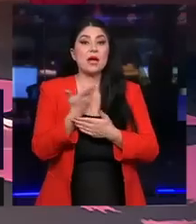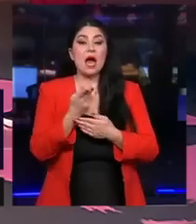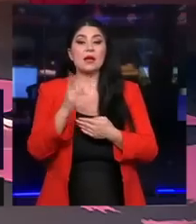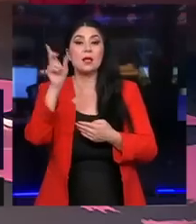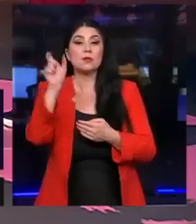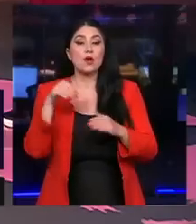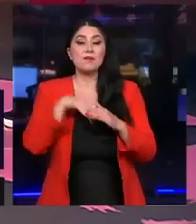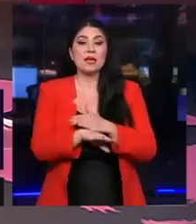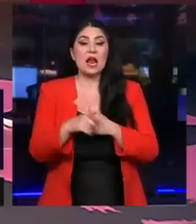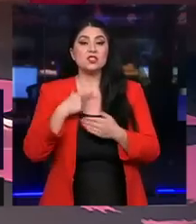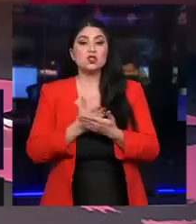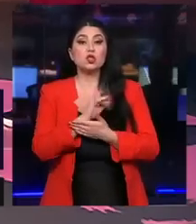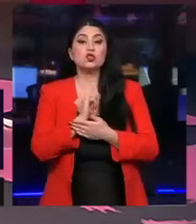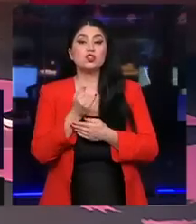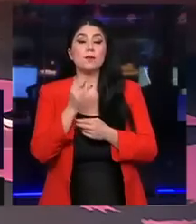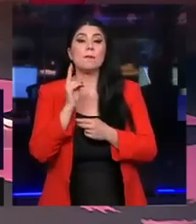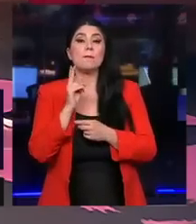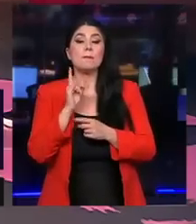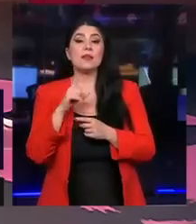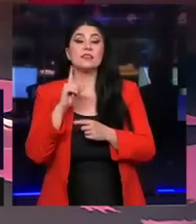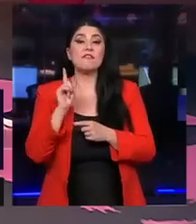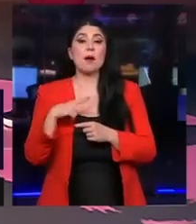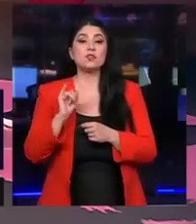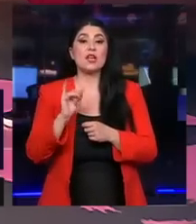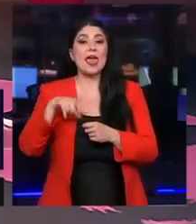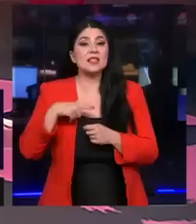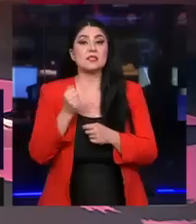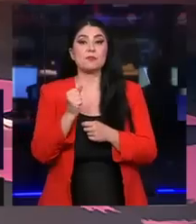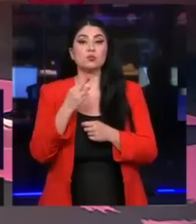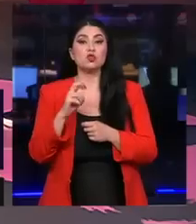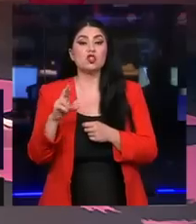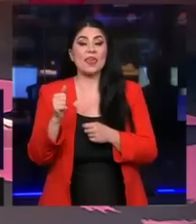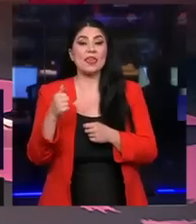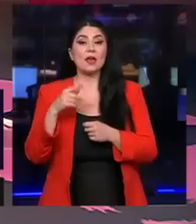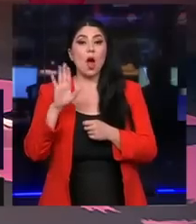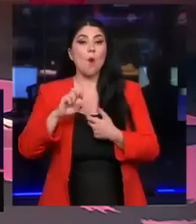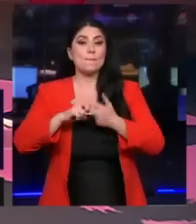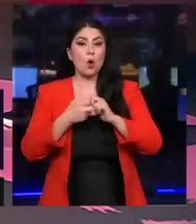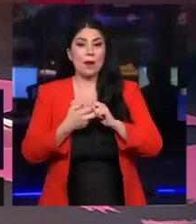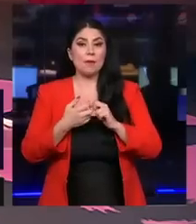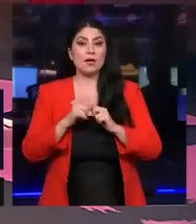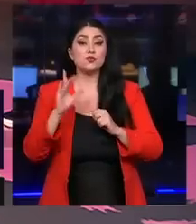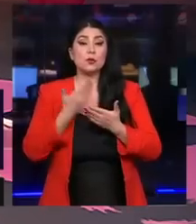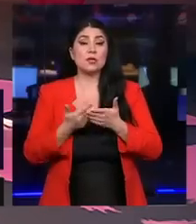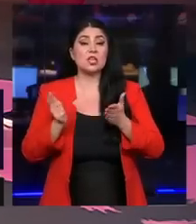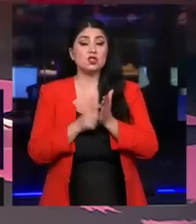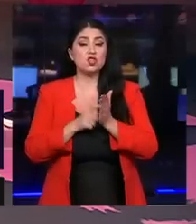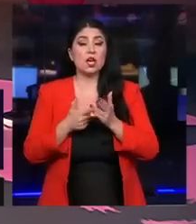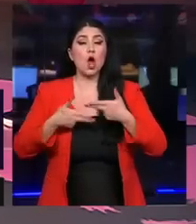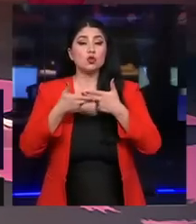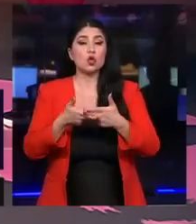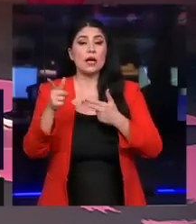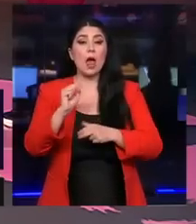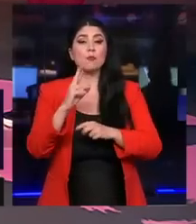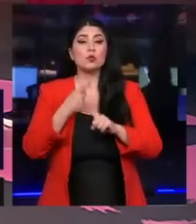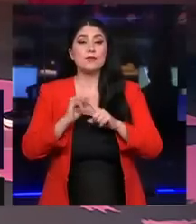deja în spațiul Schengen se confruntă cu o astfel de problemă, ba chiar cer sprijin de la Bruxelles pentru a gestiona numărul